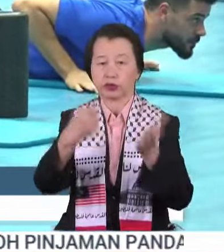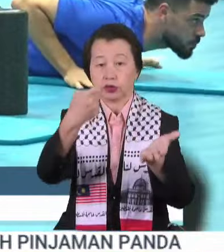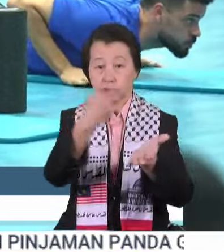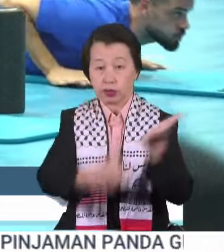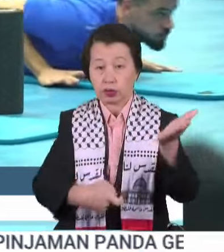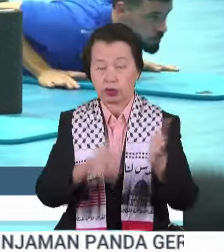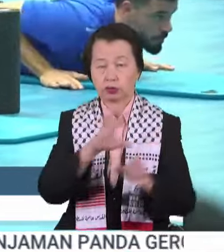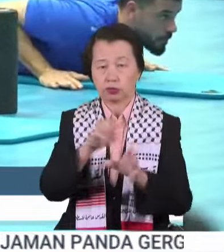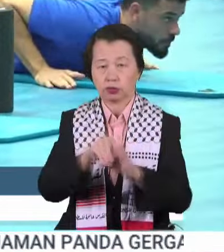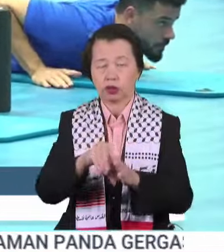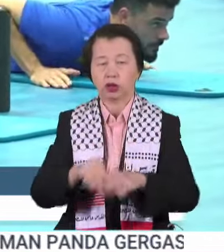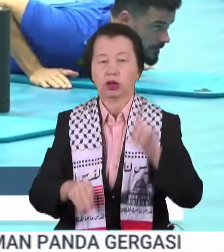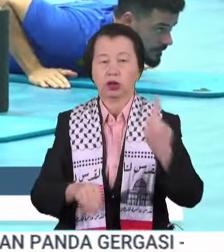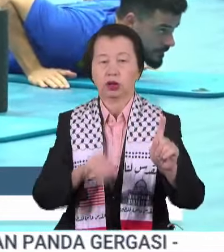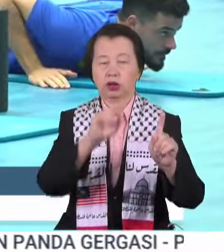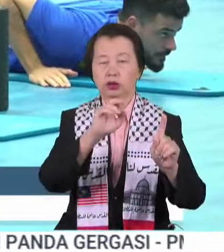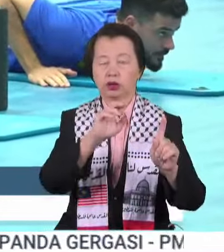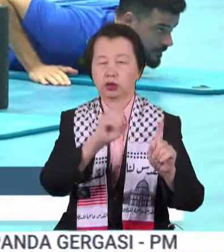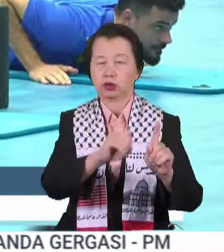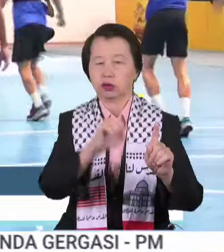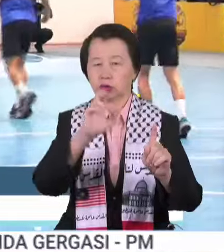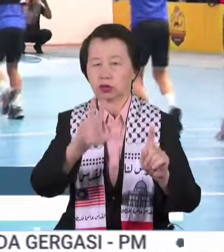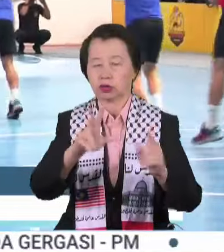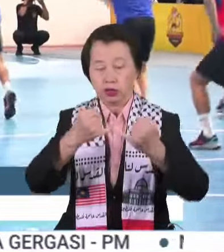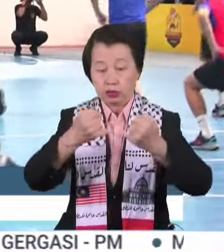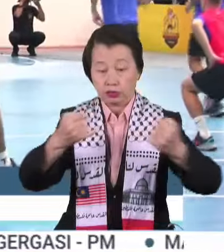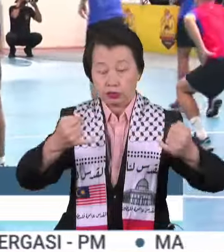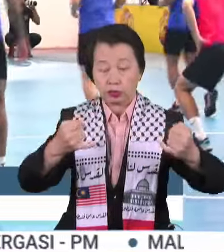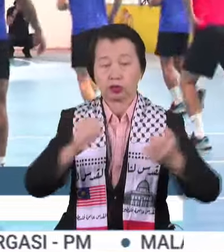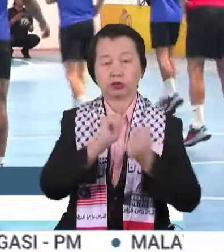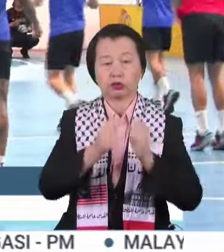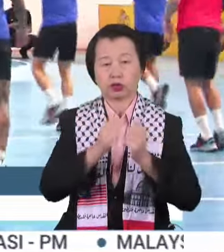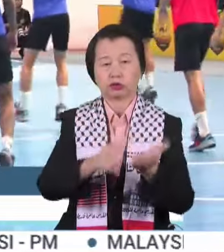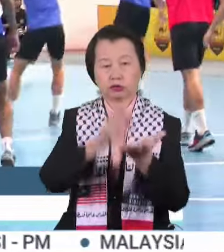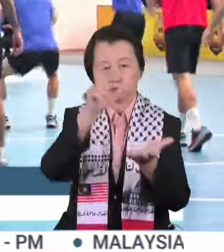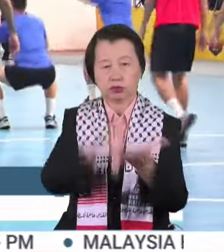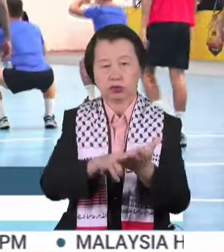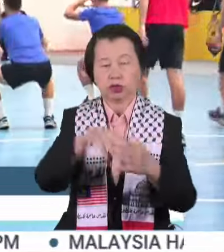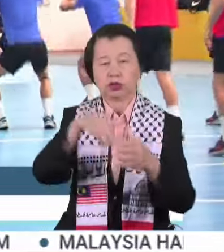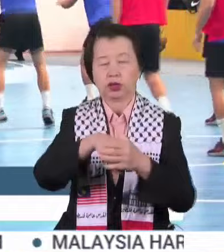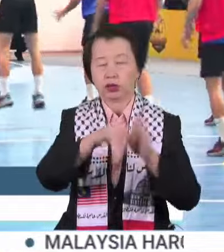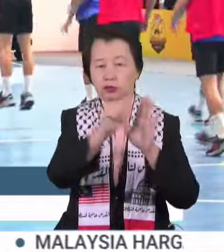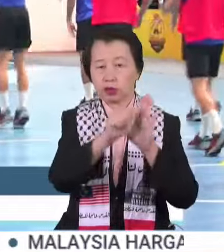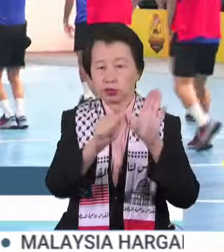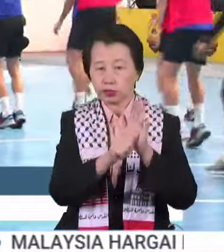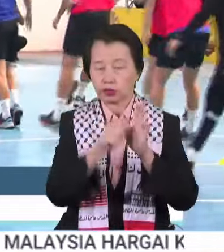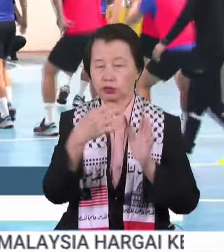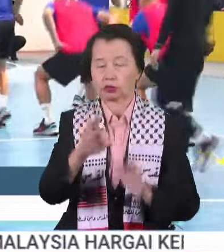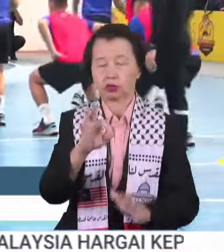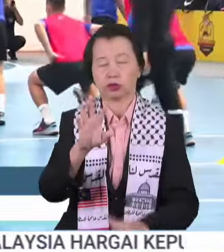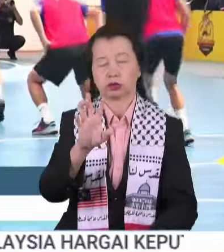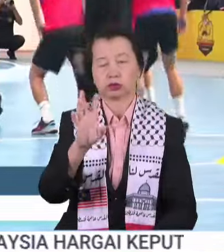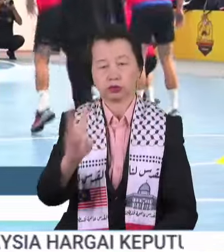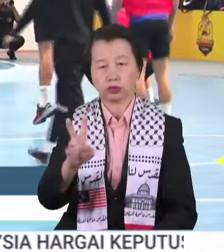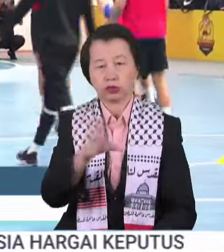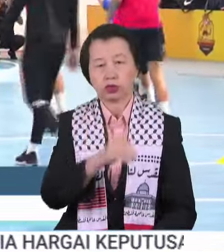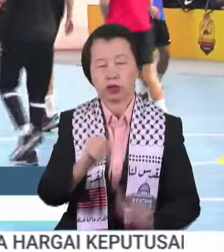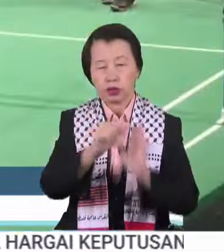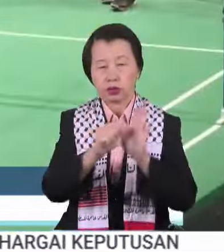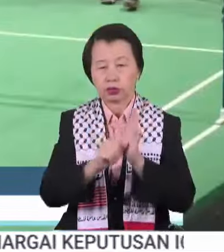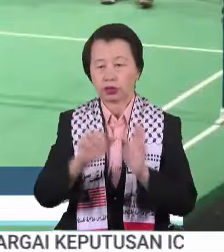itu meliputi 103 jenis sukan diwartakan dalam akta pembangunan sukan 1997 akta